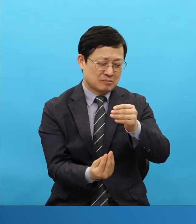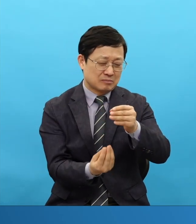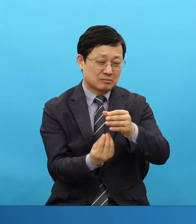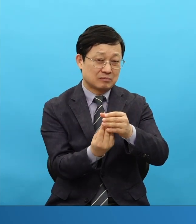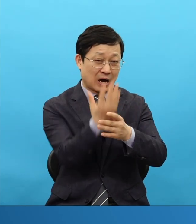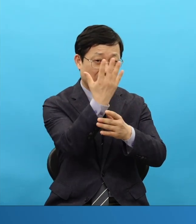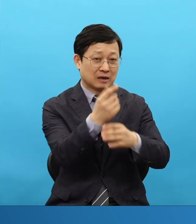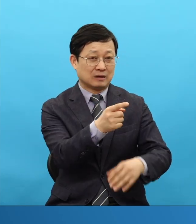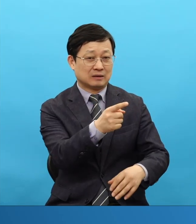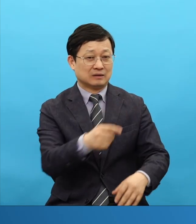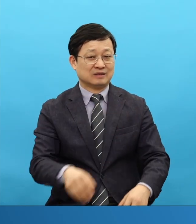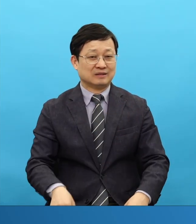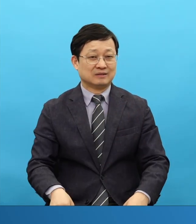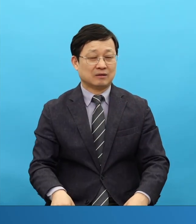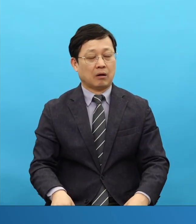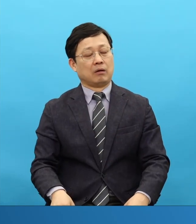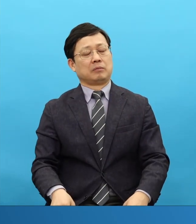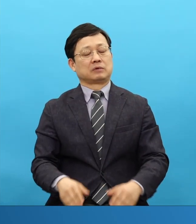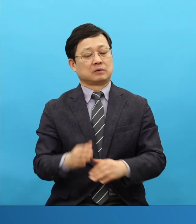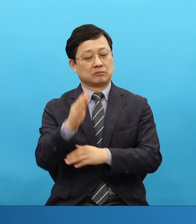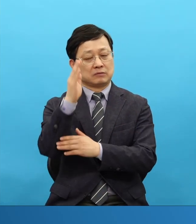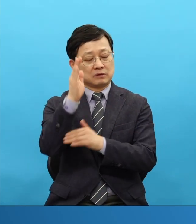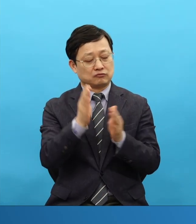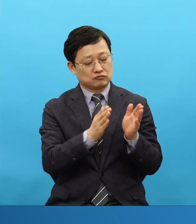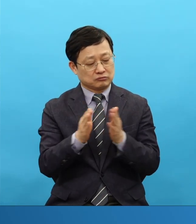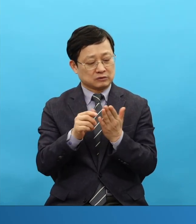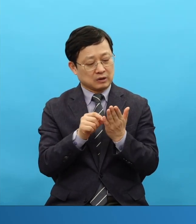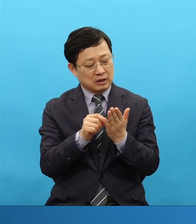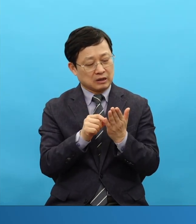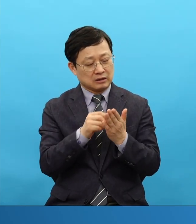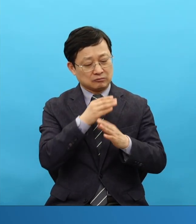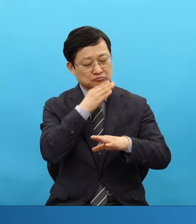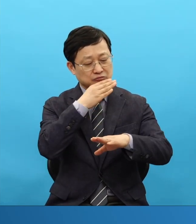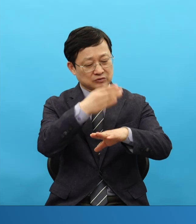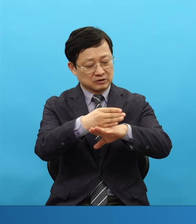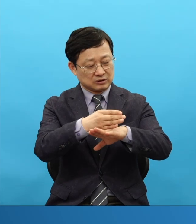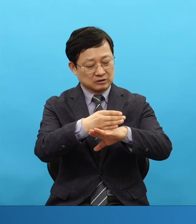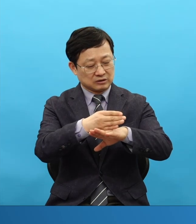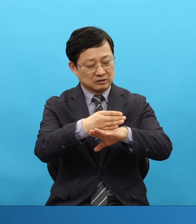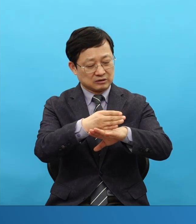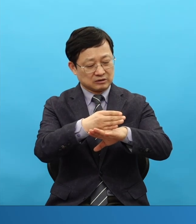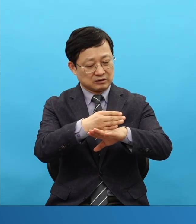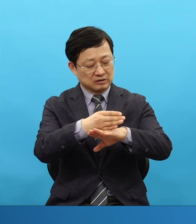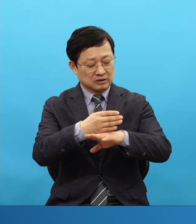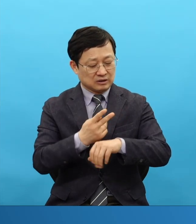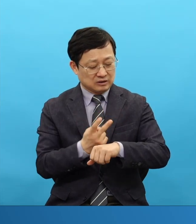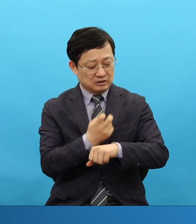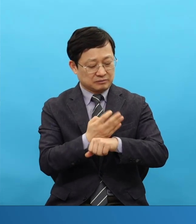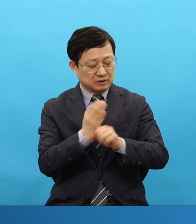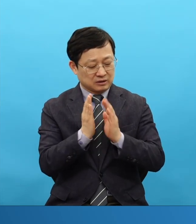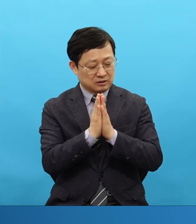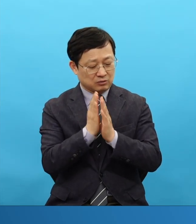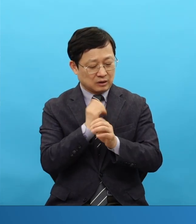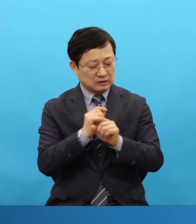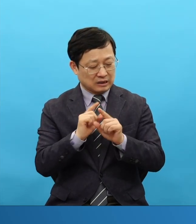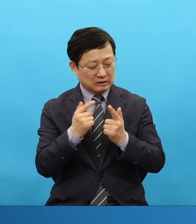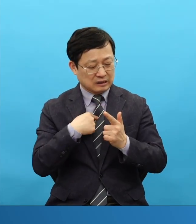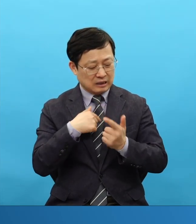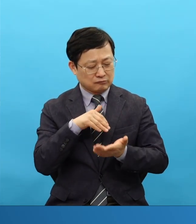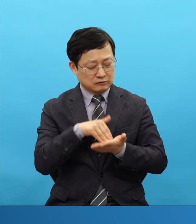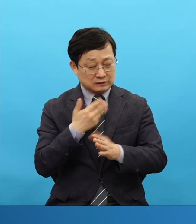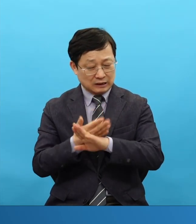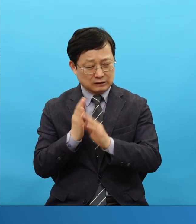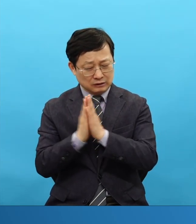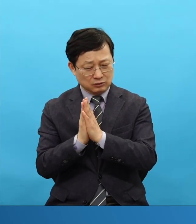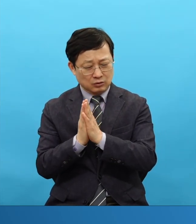이번에 us. 메시지 준비하면서 그런 생각을 해서 내가 북한을 놓고 24 기도를 안 했구나. That's what I thought this time preparing for the message. 다른 기도는 다